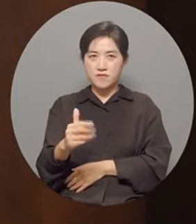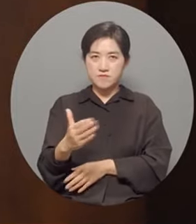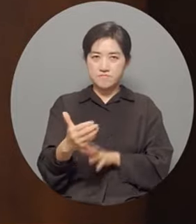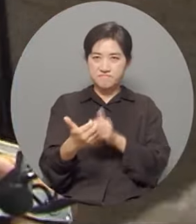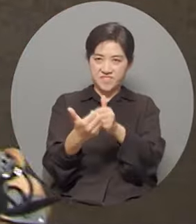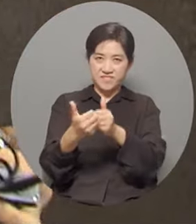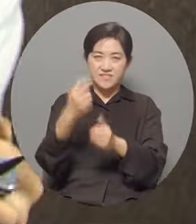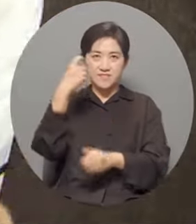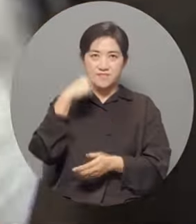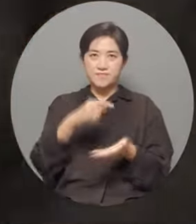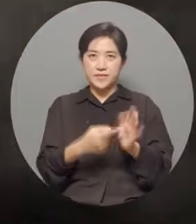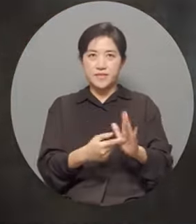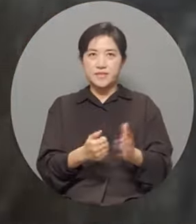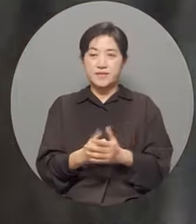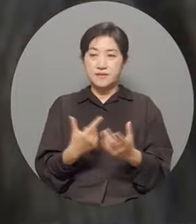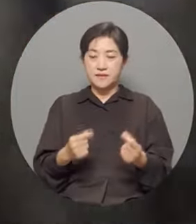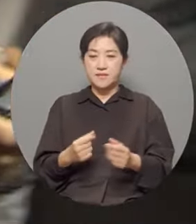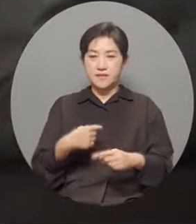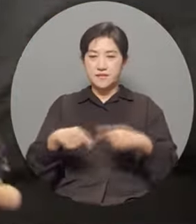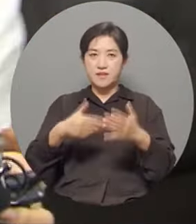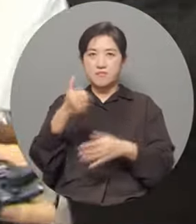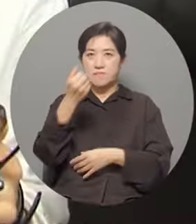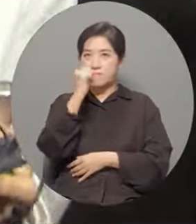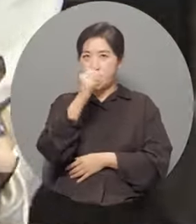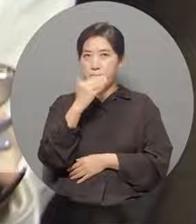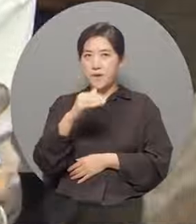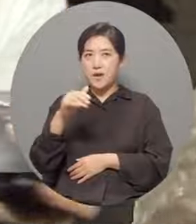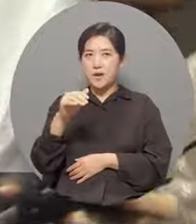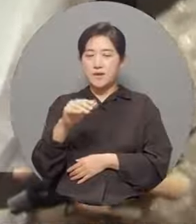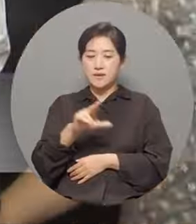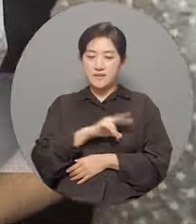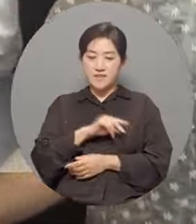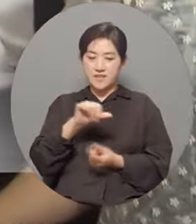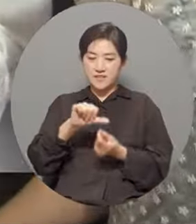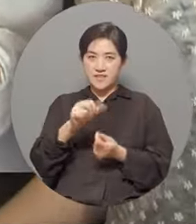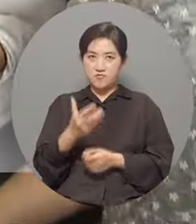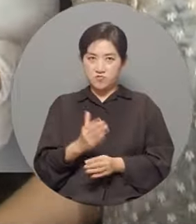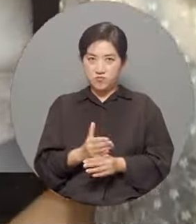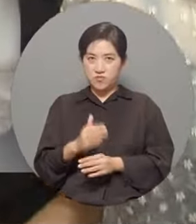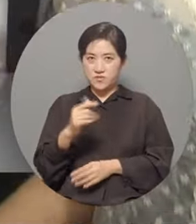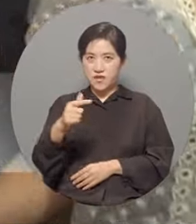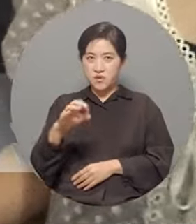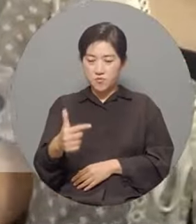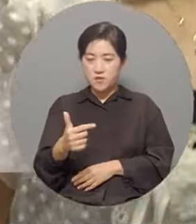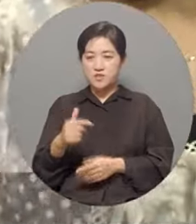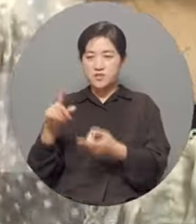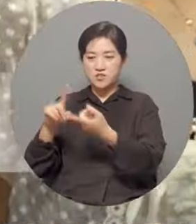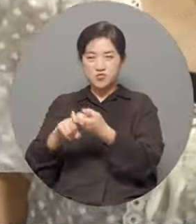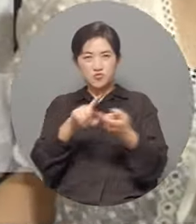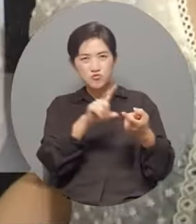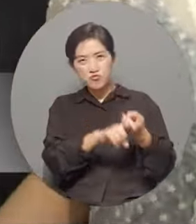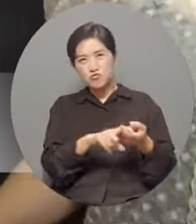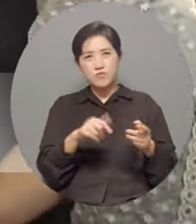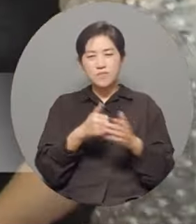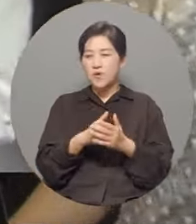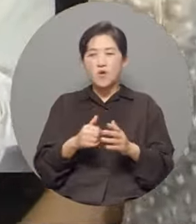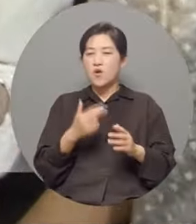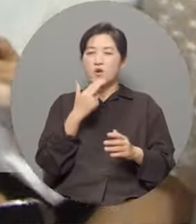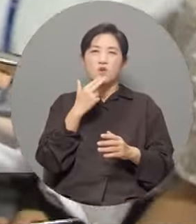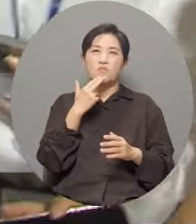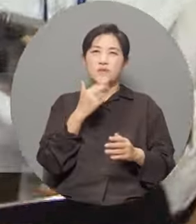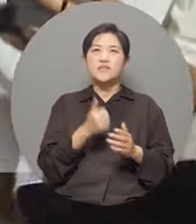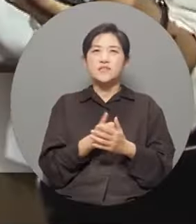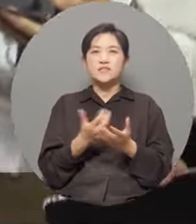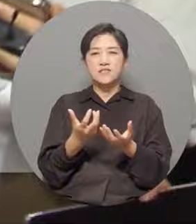날렸습니다 역시 당권주자로 꼽혀온 선 나경원 의원은 친 반 친한 반 없이 원팀이